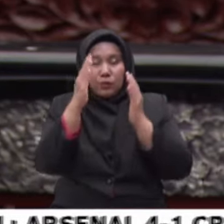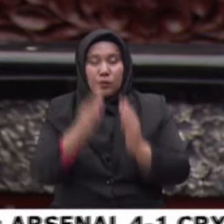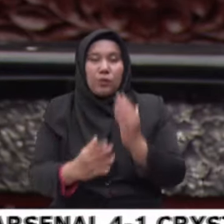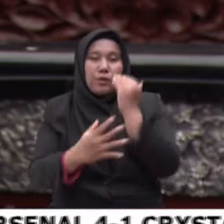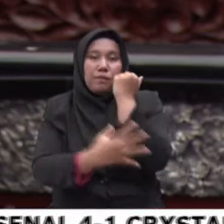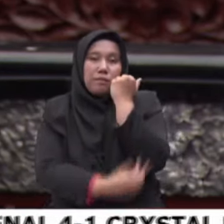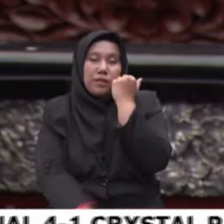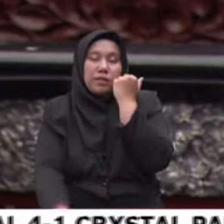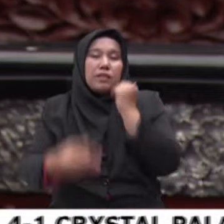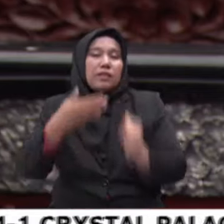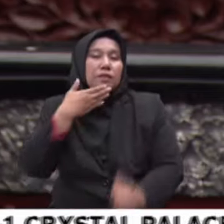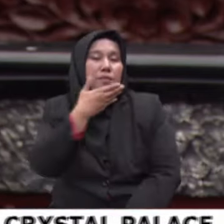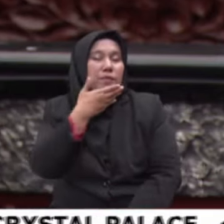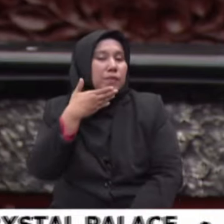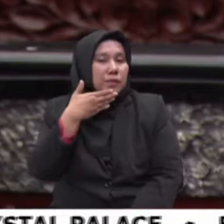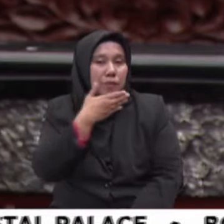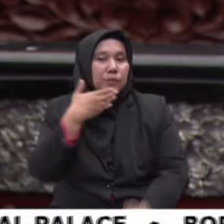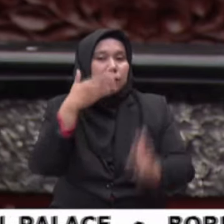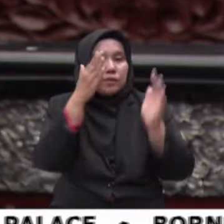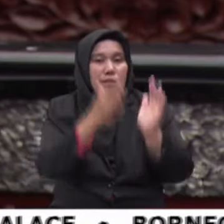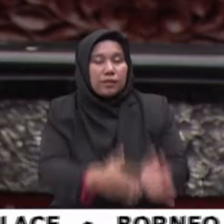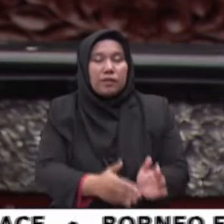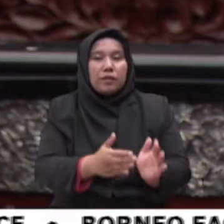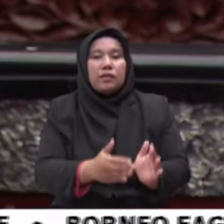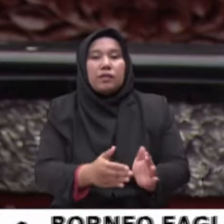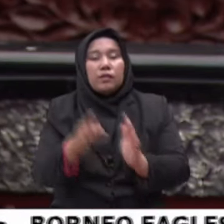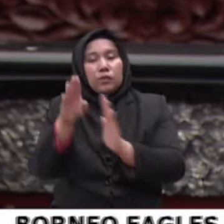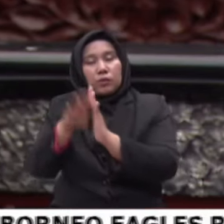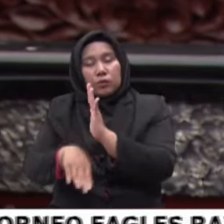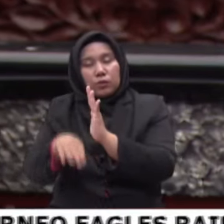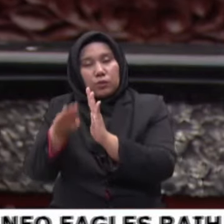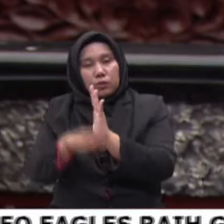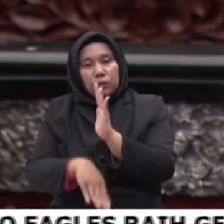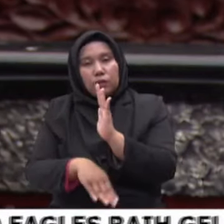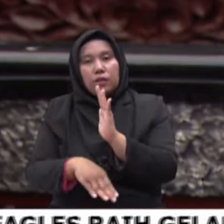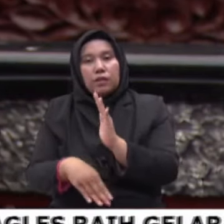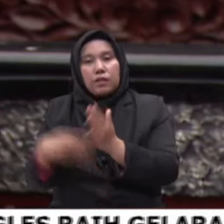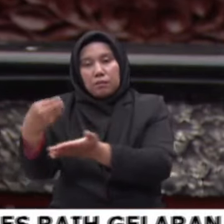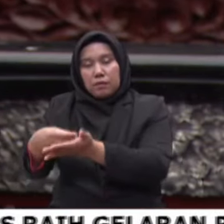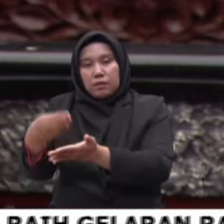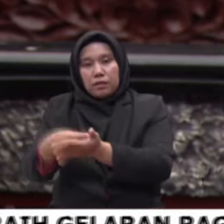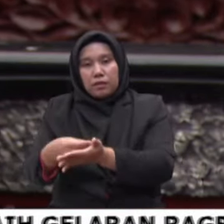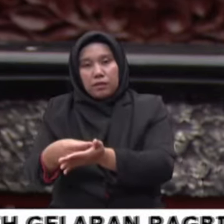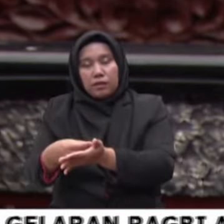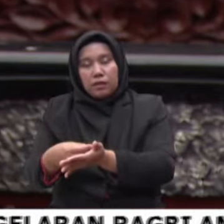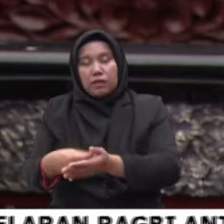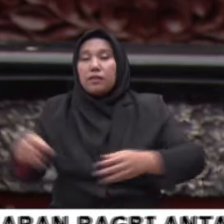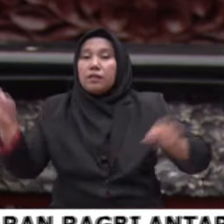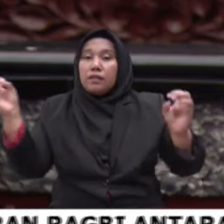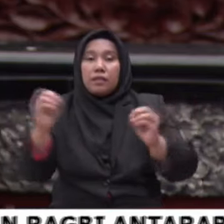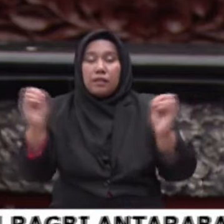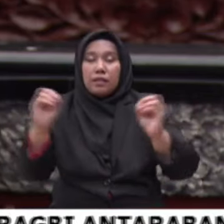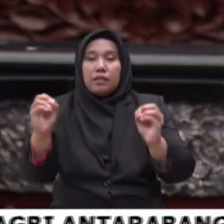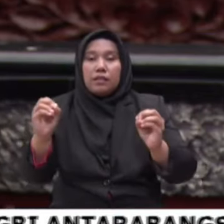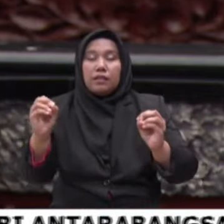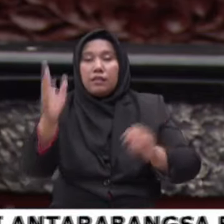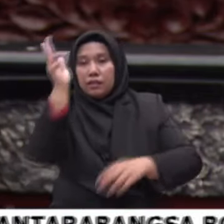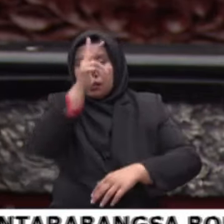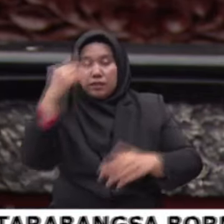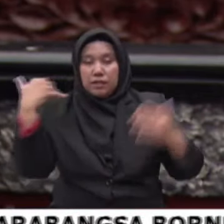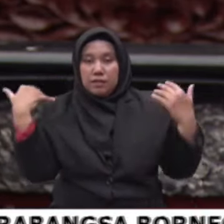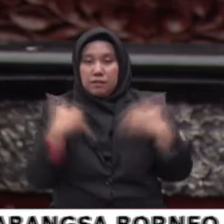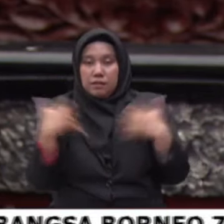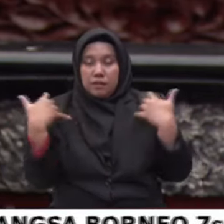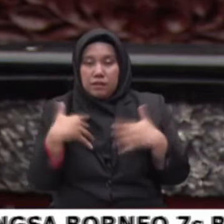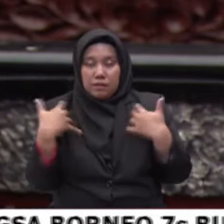pemuda-pemuda yang kurang pendapatan. Jadi kalau tidak ada rasa fobia kerajaan kepada kawasan-kawasan luar